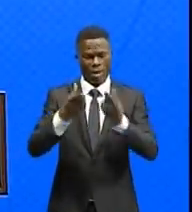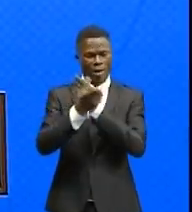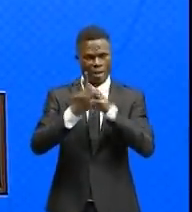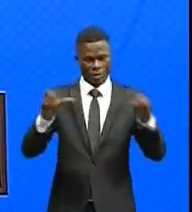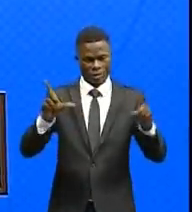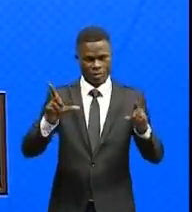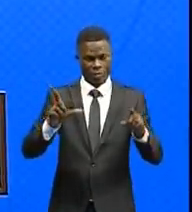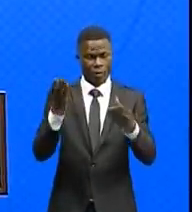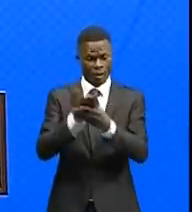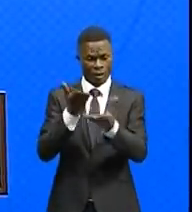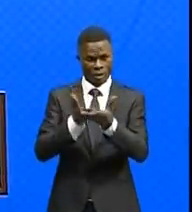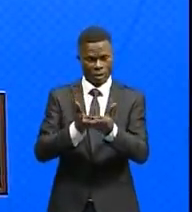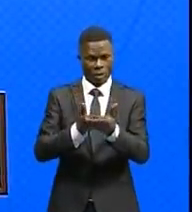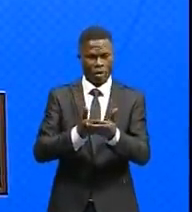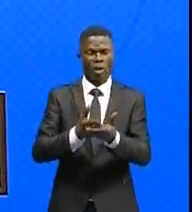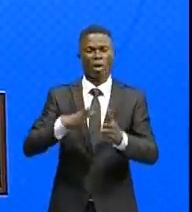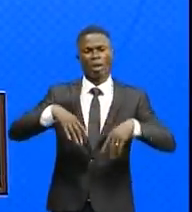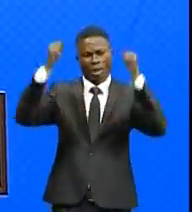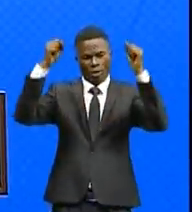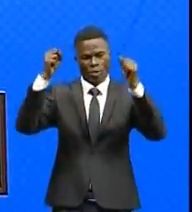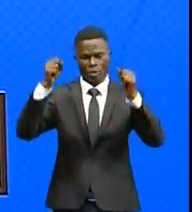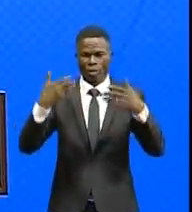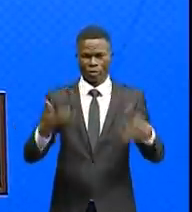délibération, ces dossiers ont été adoptés.